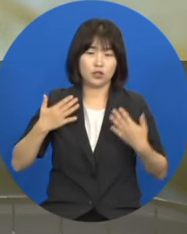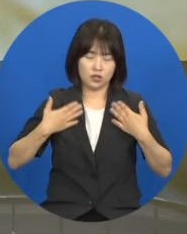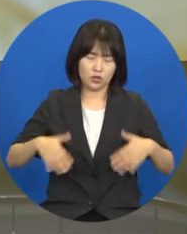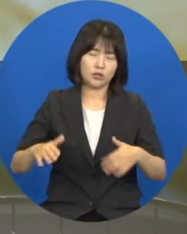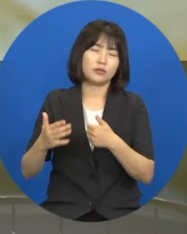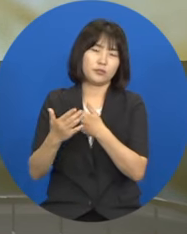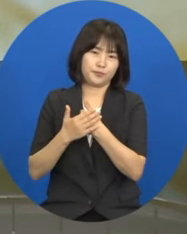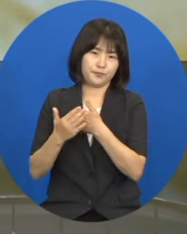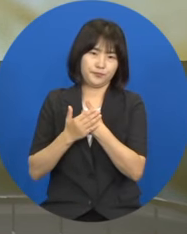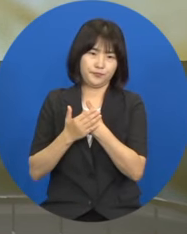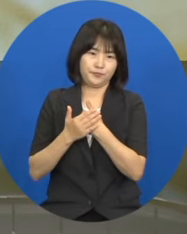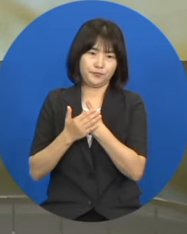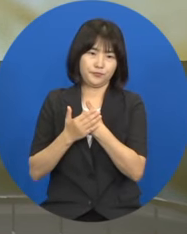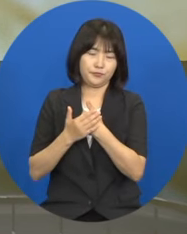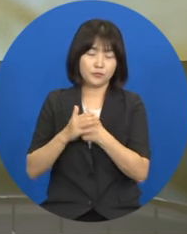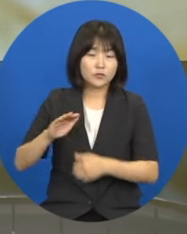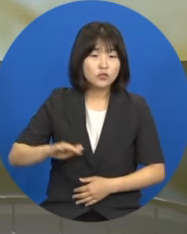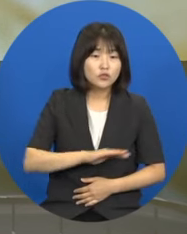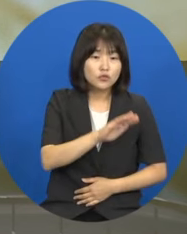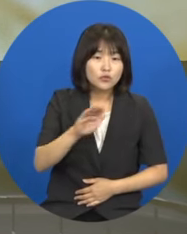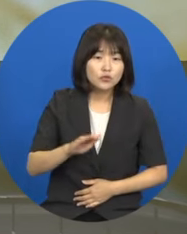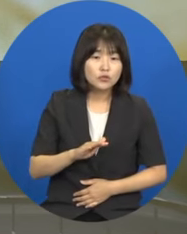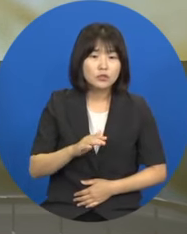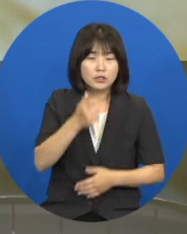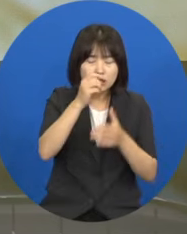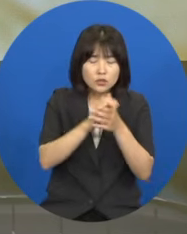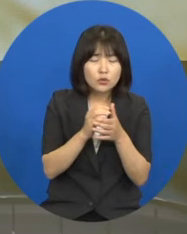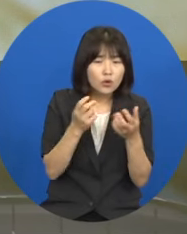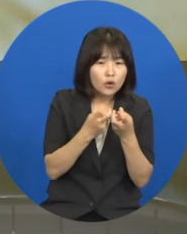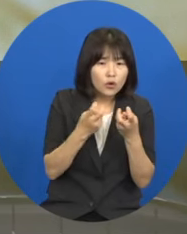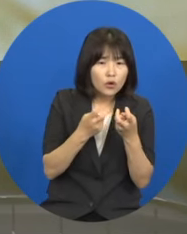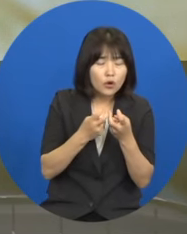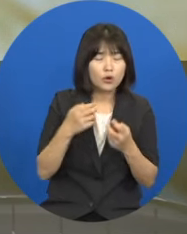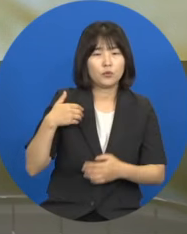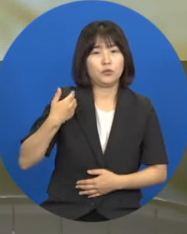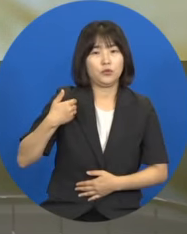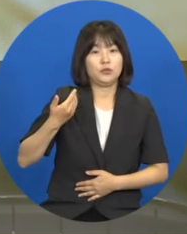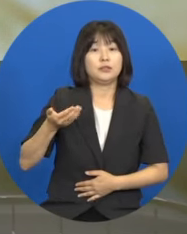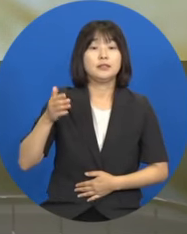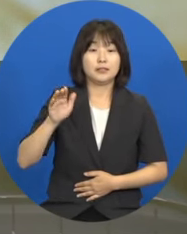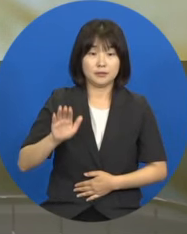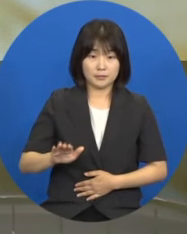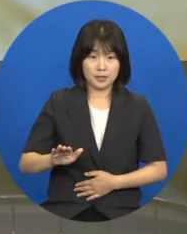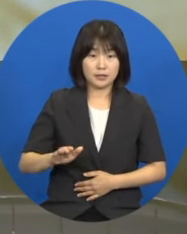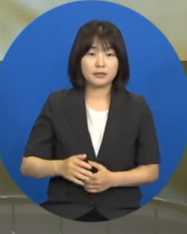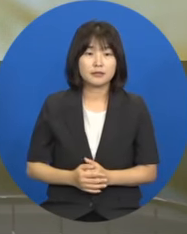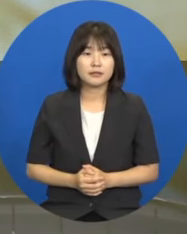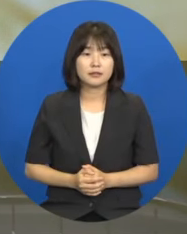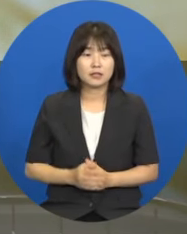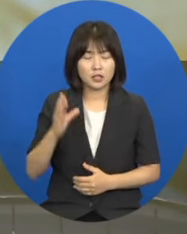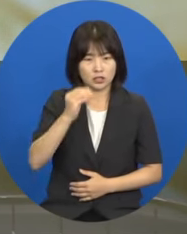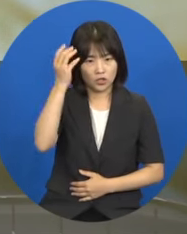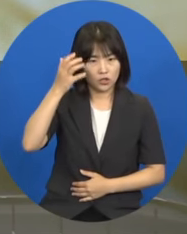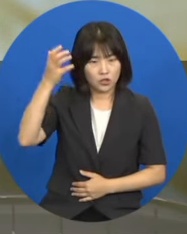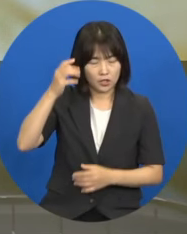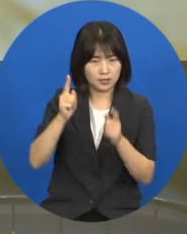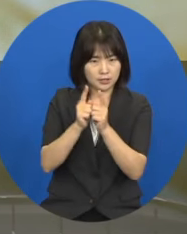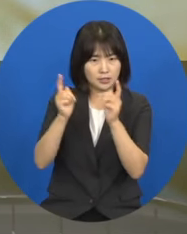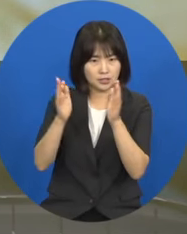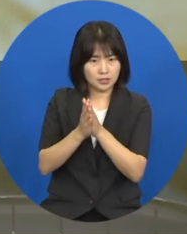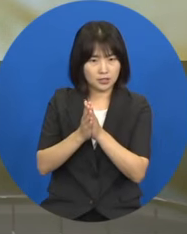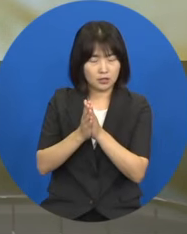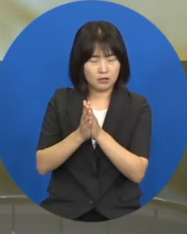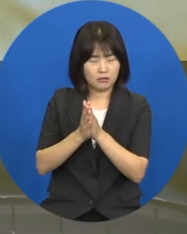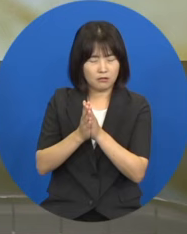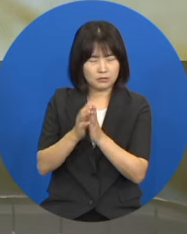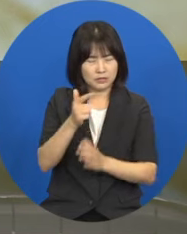우리의 연약함을 도와주십니다. 우리는 어떻게 기도해야 할지 알지 못하지만 성령께서